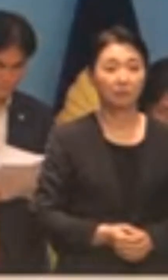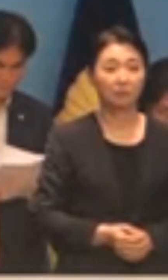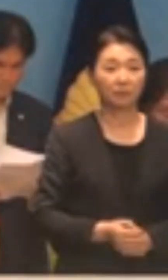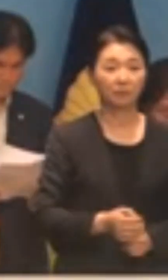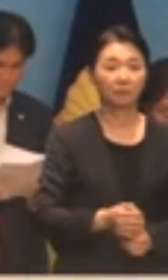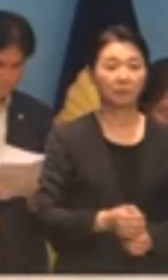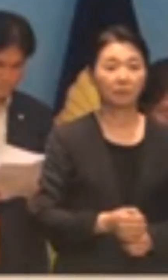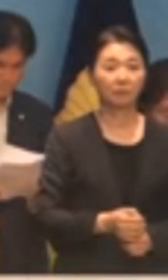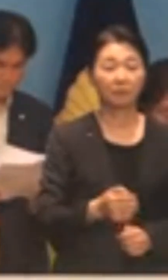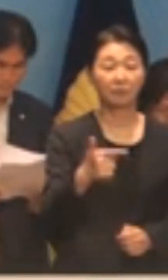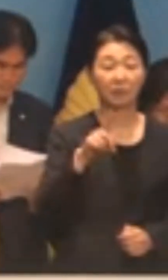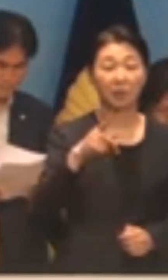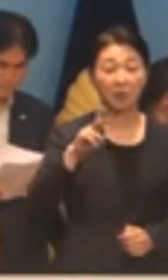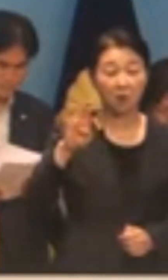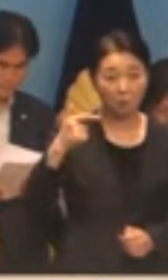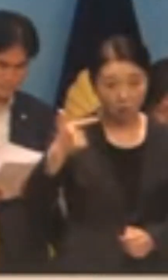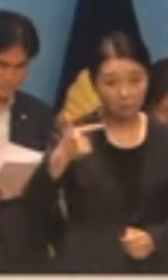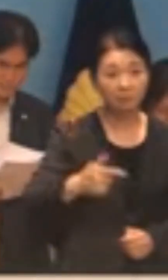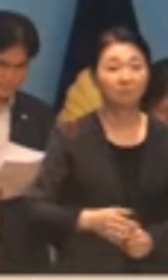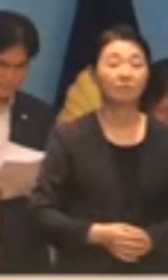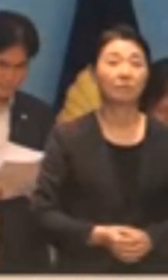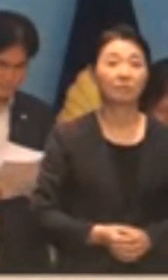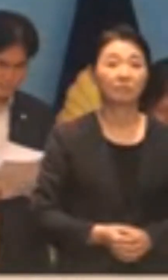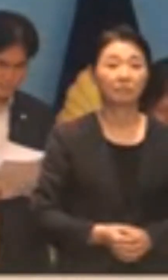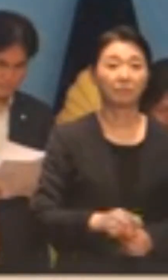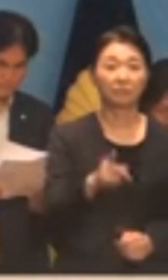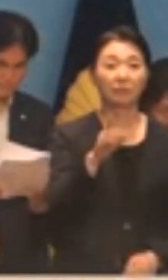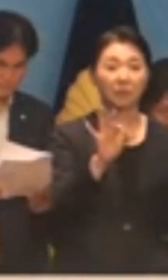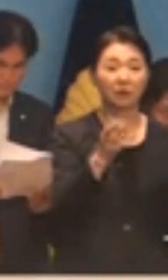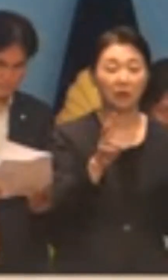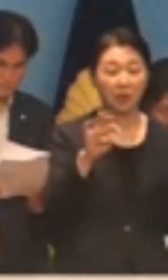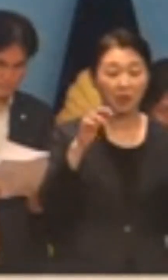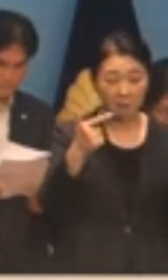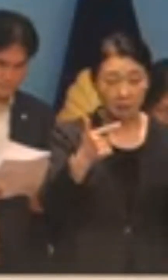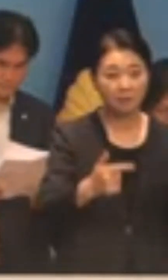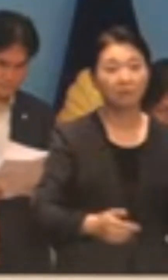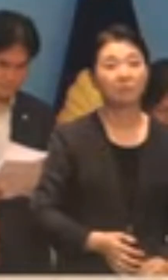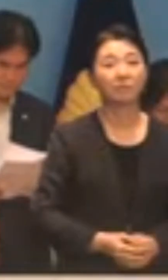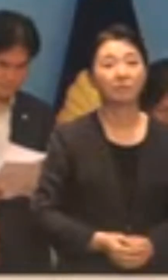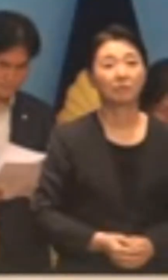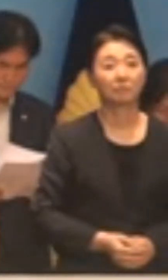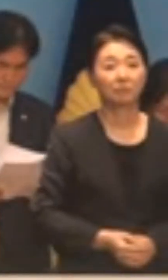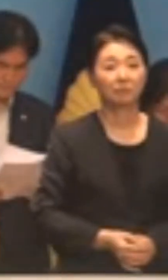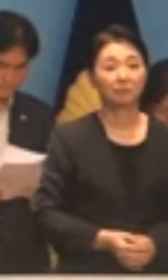나병원 비블로스 성경인문학연구소, 정혜민 성교육상담센터